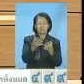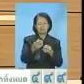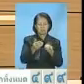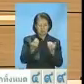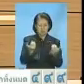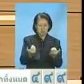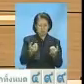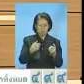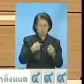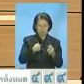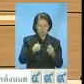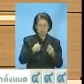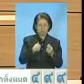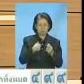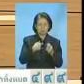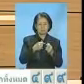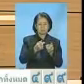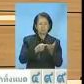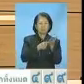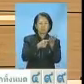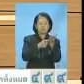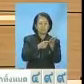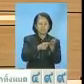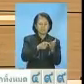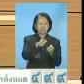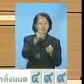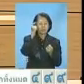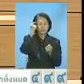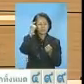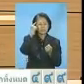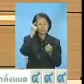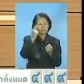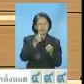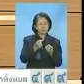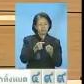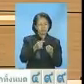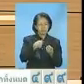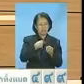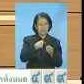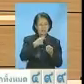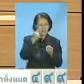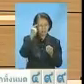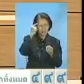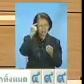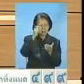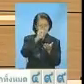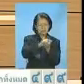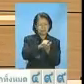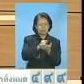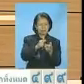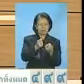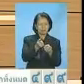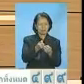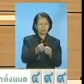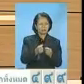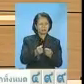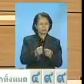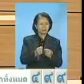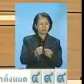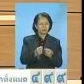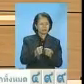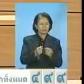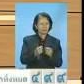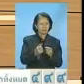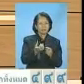นอกอย่างผมเสนอตรงนี้ลองไปคิดดูถ้าไม่อย่างนั้นสิ่งที่ผมทายต่อไปนี้ขอเวลาสัก2นาทีท่านครับ